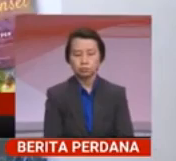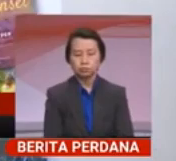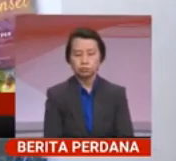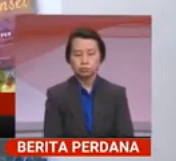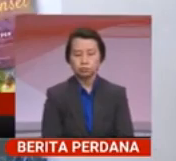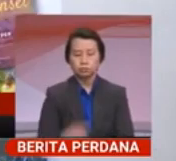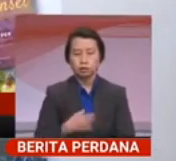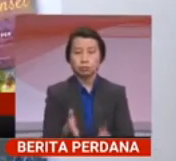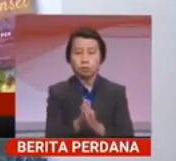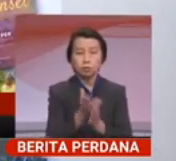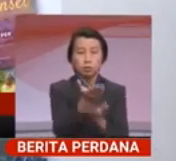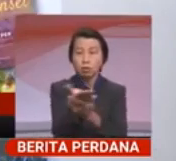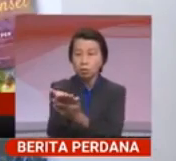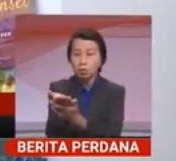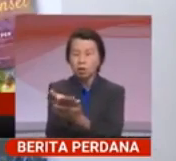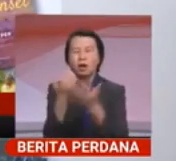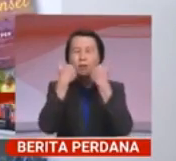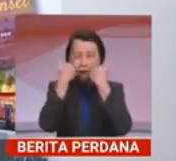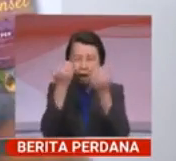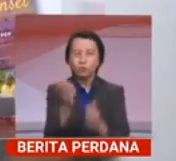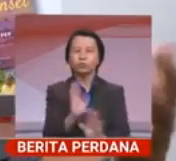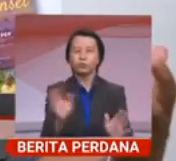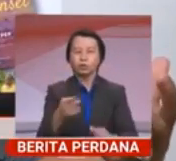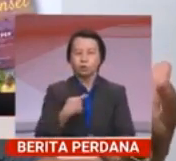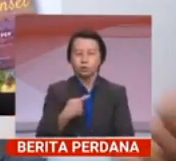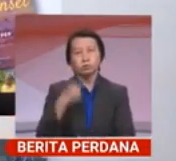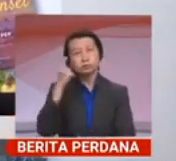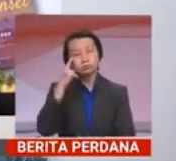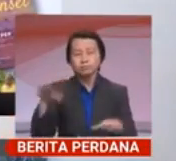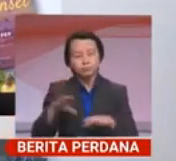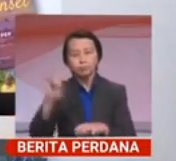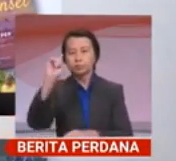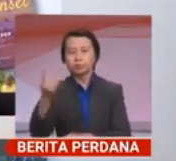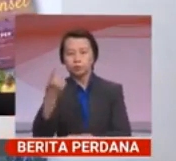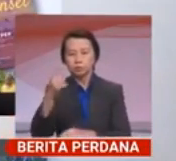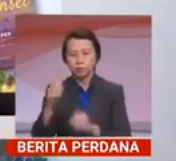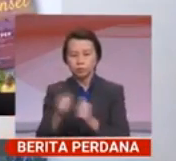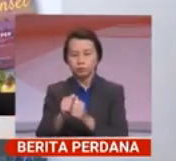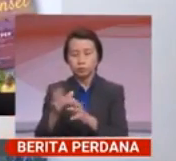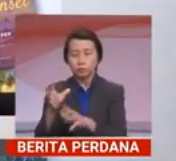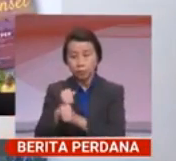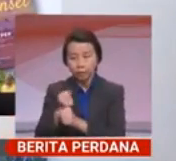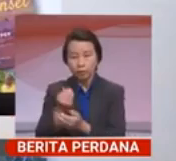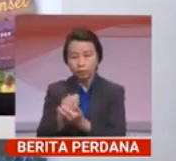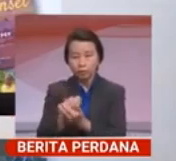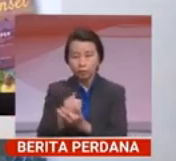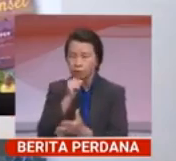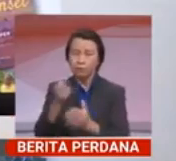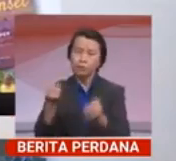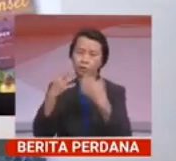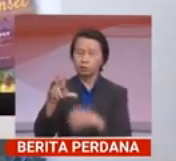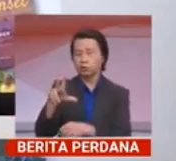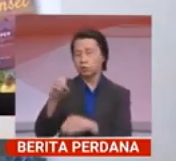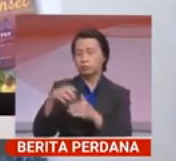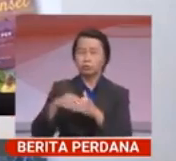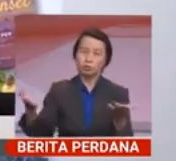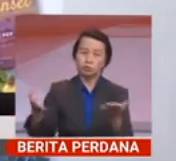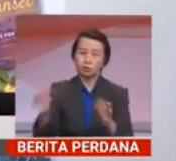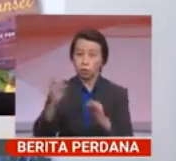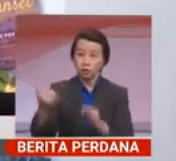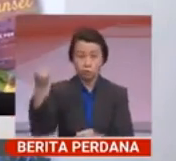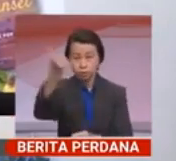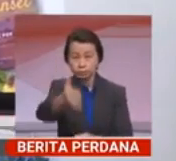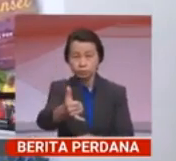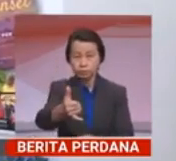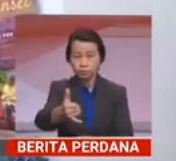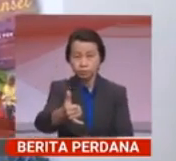Nak minta sedekah duit pun malu kan. So we are doing something, you pay us some money. Tak banyak pun, RM30. Tak, if you go to your